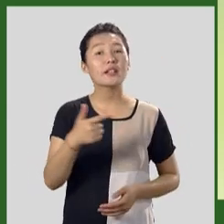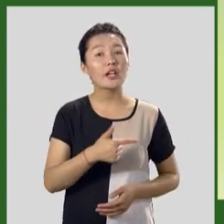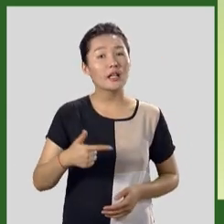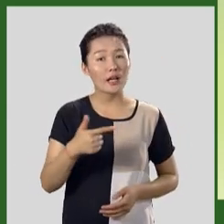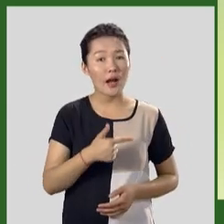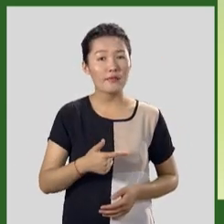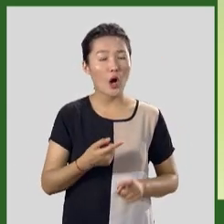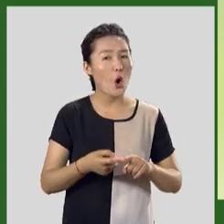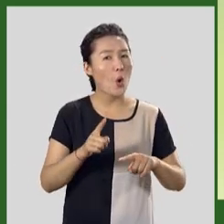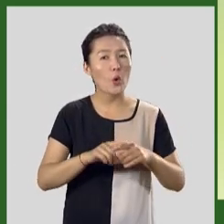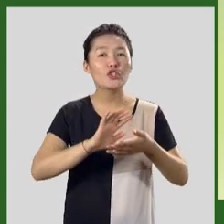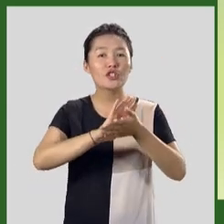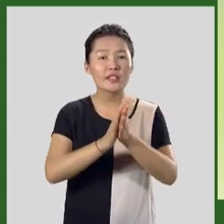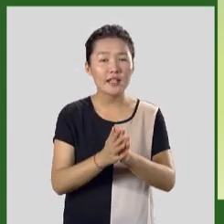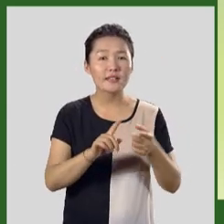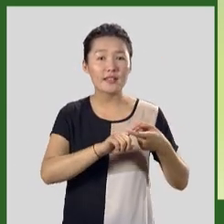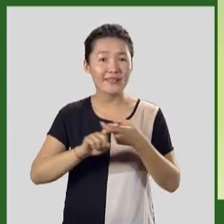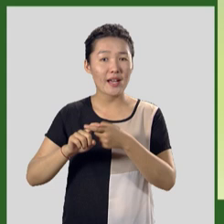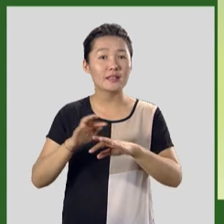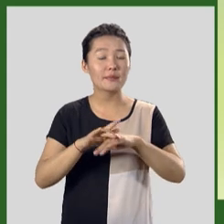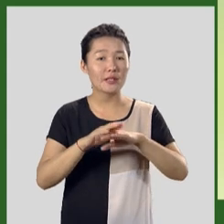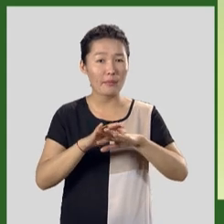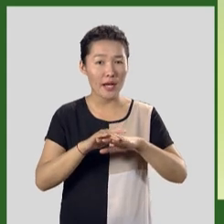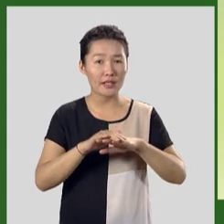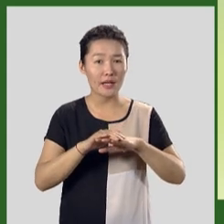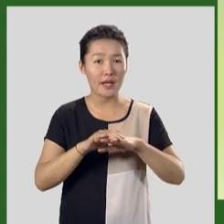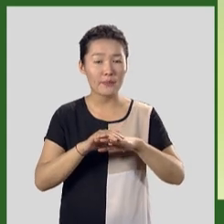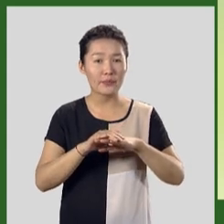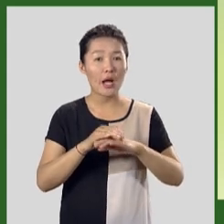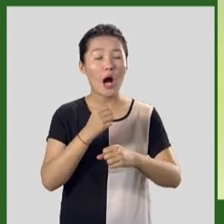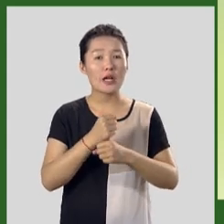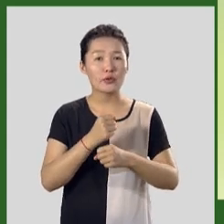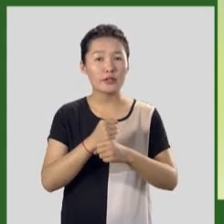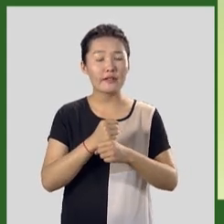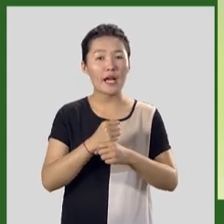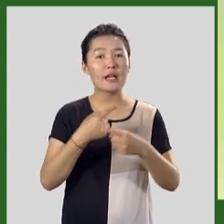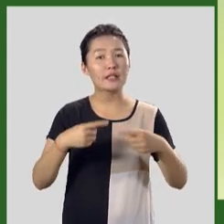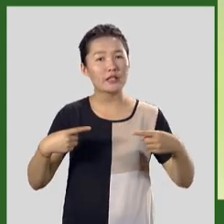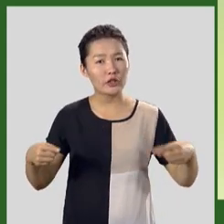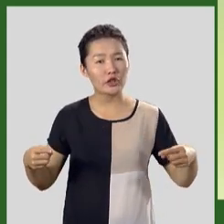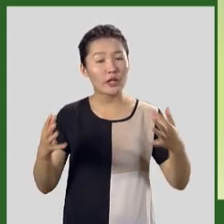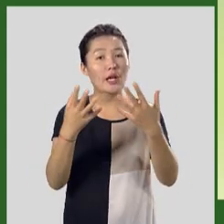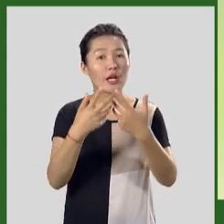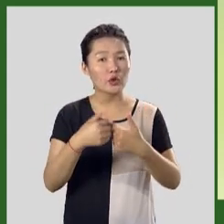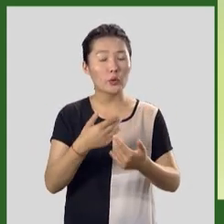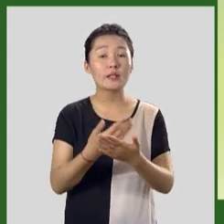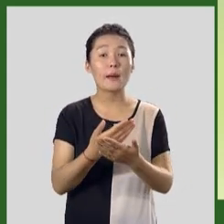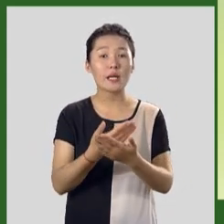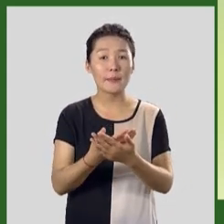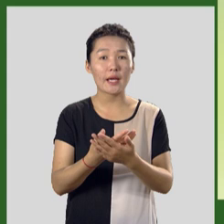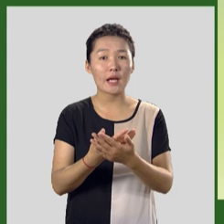География очень тесно связана с математикой, осуществляет различные расчеты.